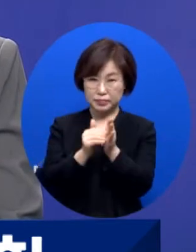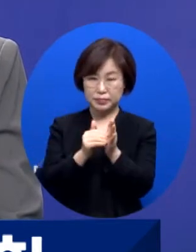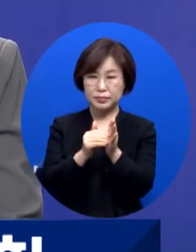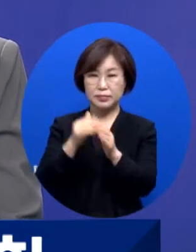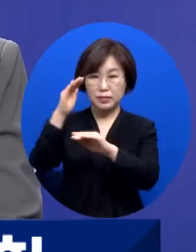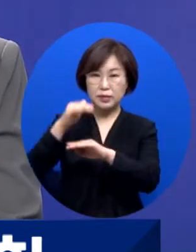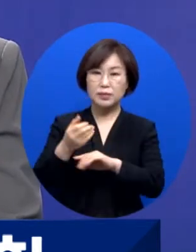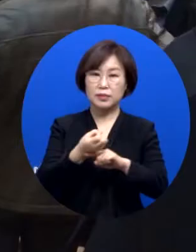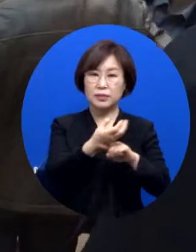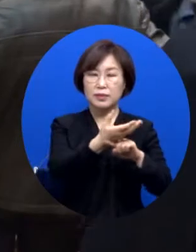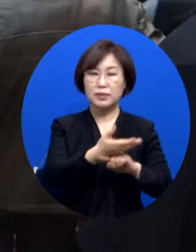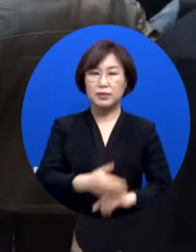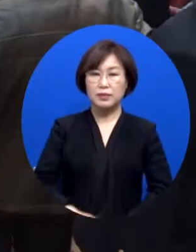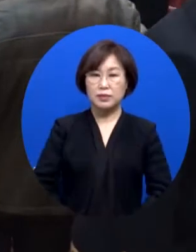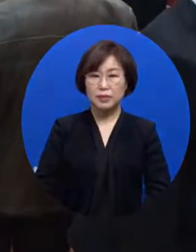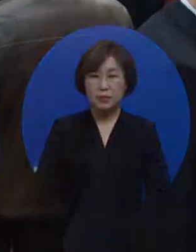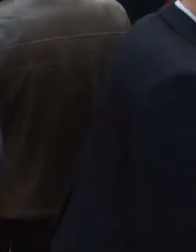기자입니다.